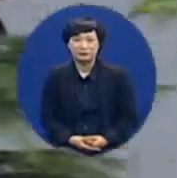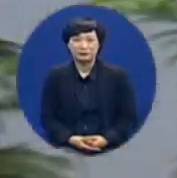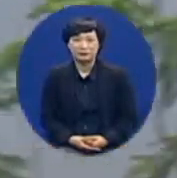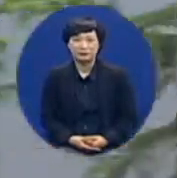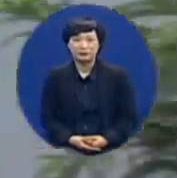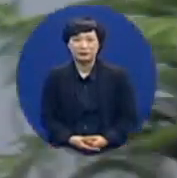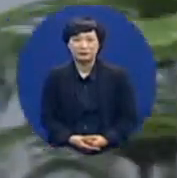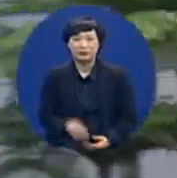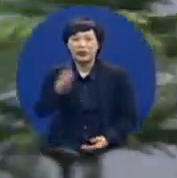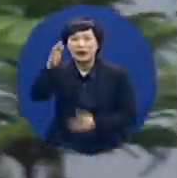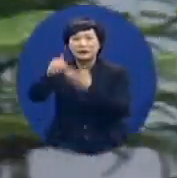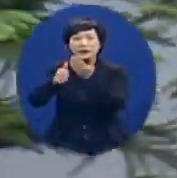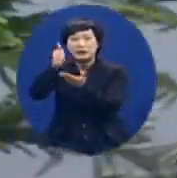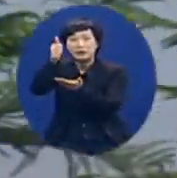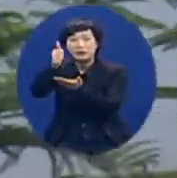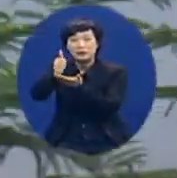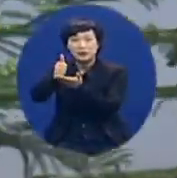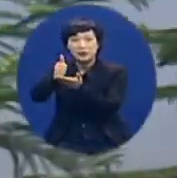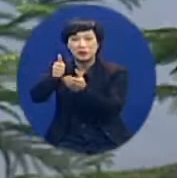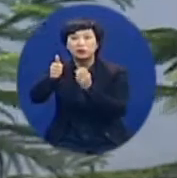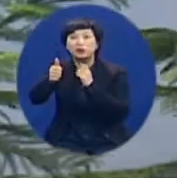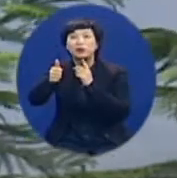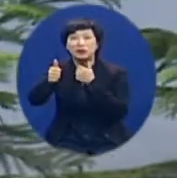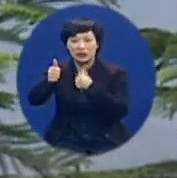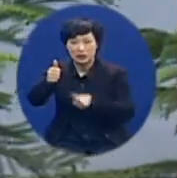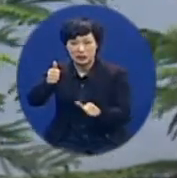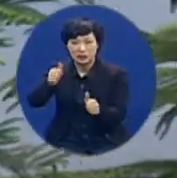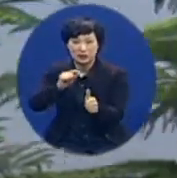하나님은 자기 아들 독생